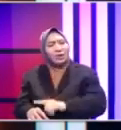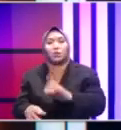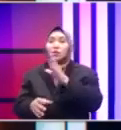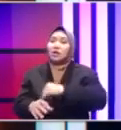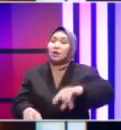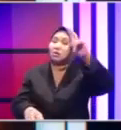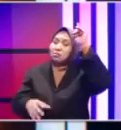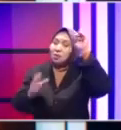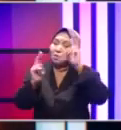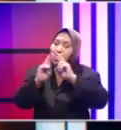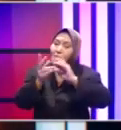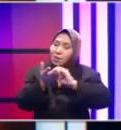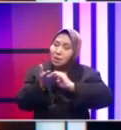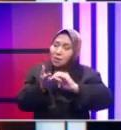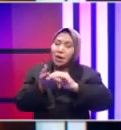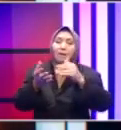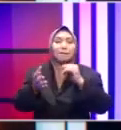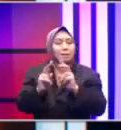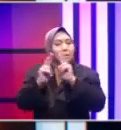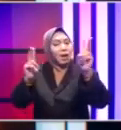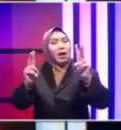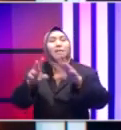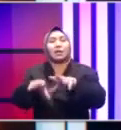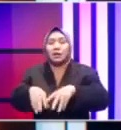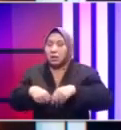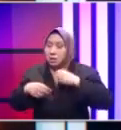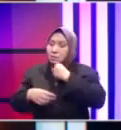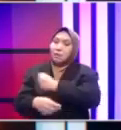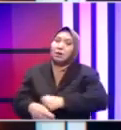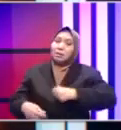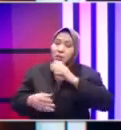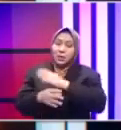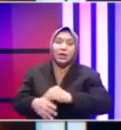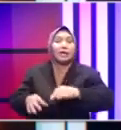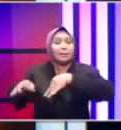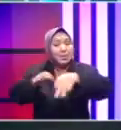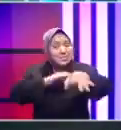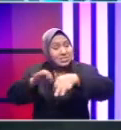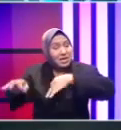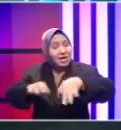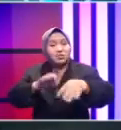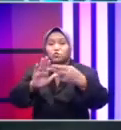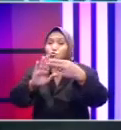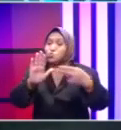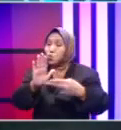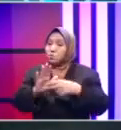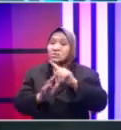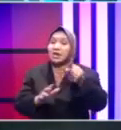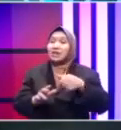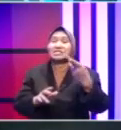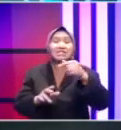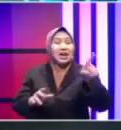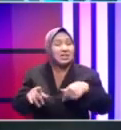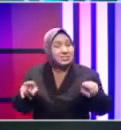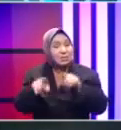maha pemaaf lagi maha pengampun bahwa jadi inilah penjelasan hukum terhadap jihad Apakah itu sehat jihad